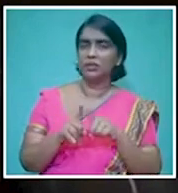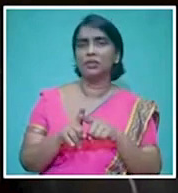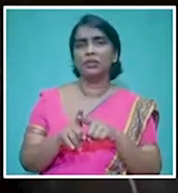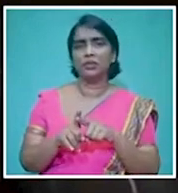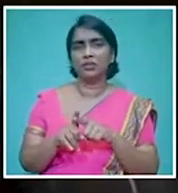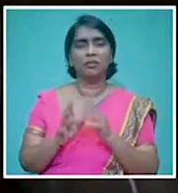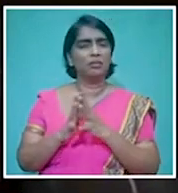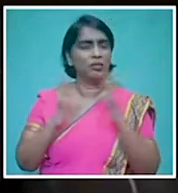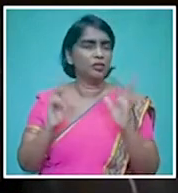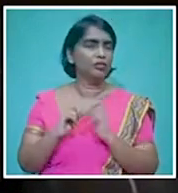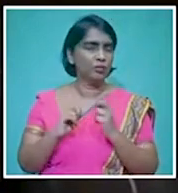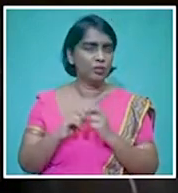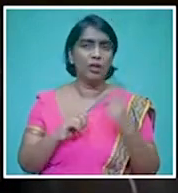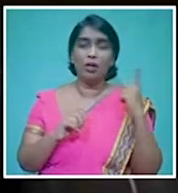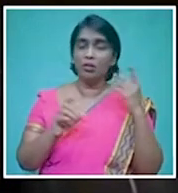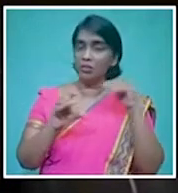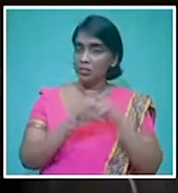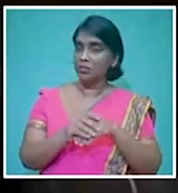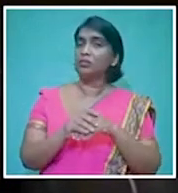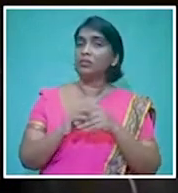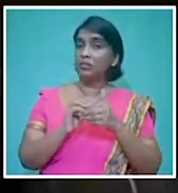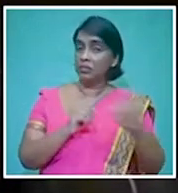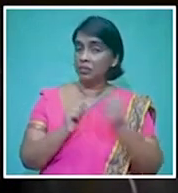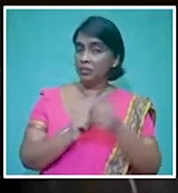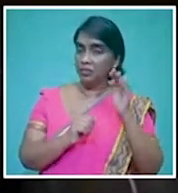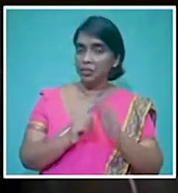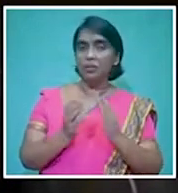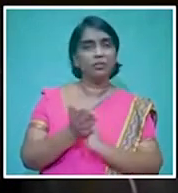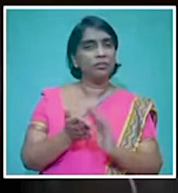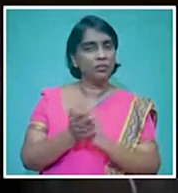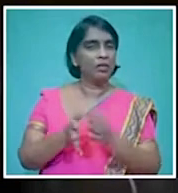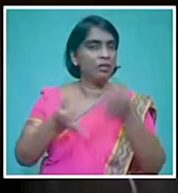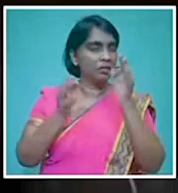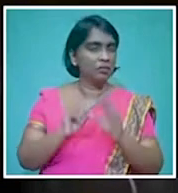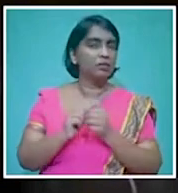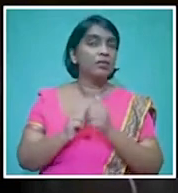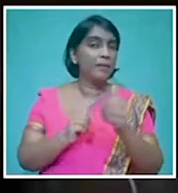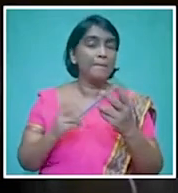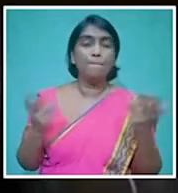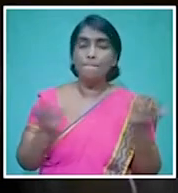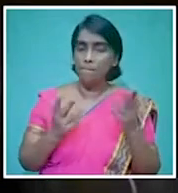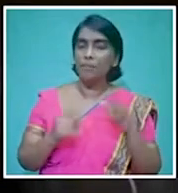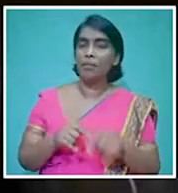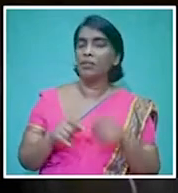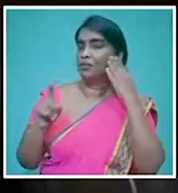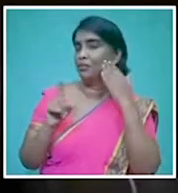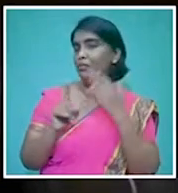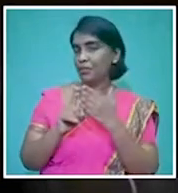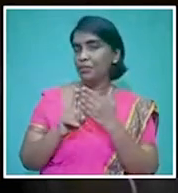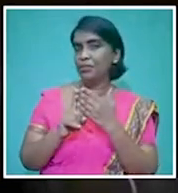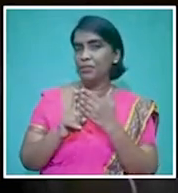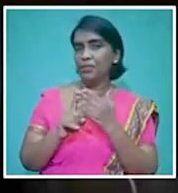ඉතාමත්ම හානිදායකයි. ආරක්ෂක සේවාවන් තුළින් විය යුතු සේවාව හරියට කරගන්න බැරිවීමටත්